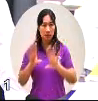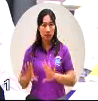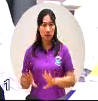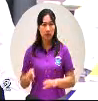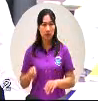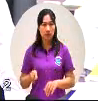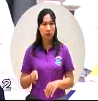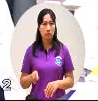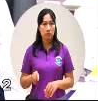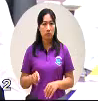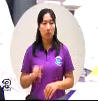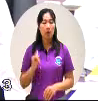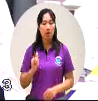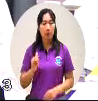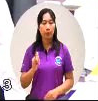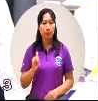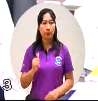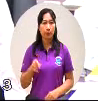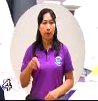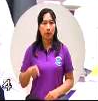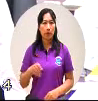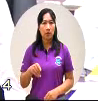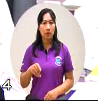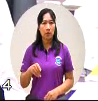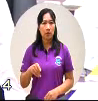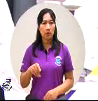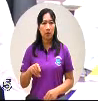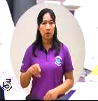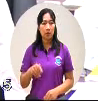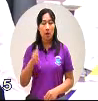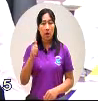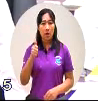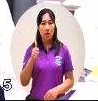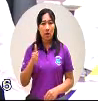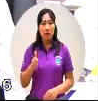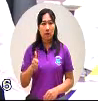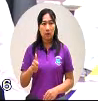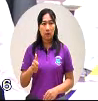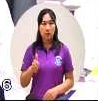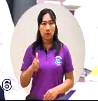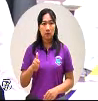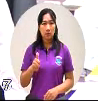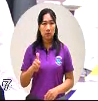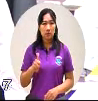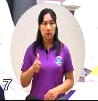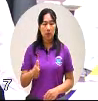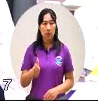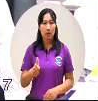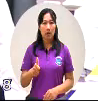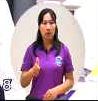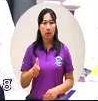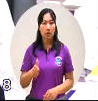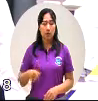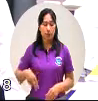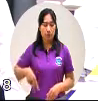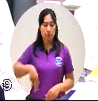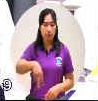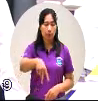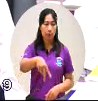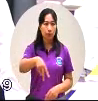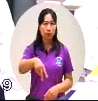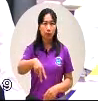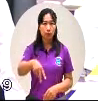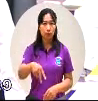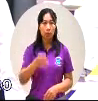好的，现在干便桥好的呢是能够通行，那不好的它是随着旁边来做一